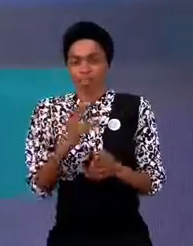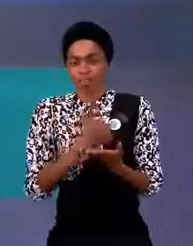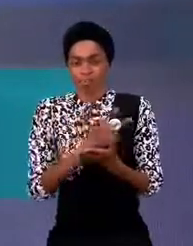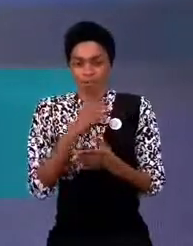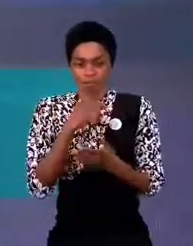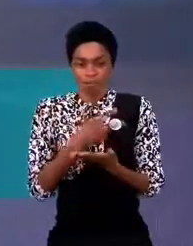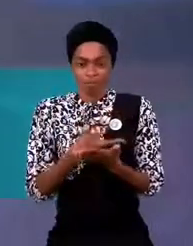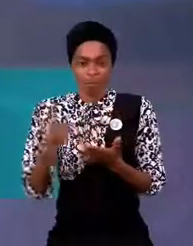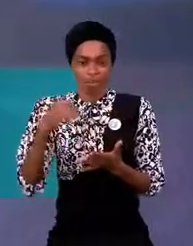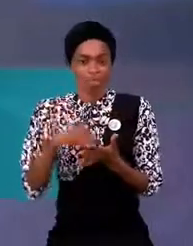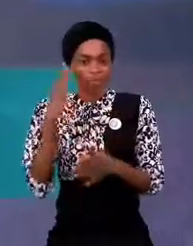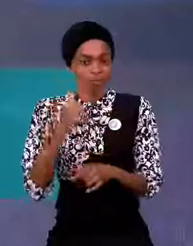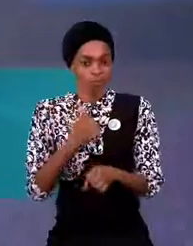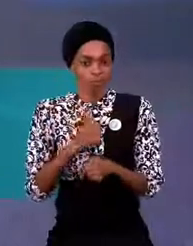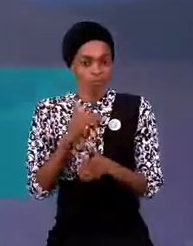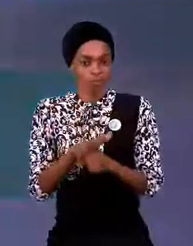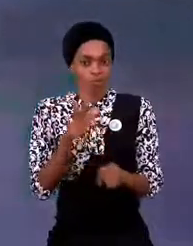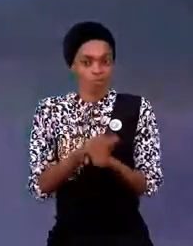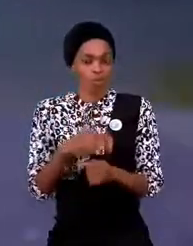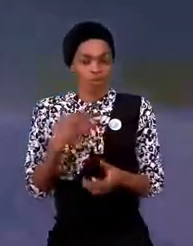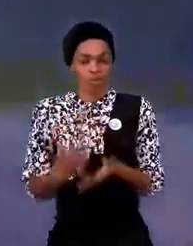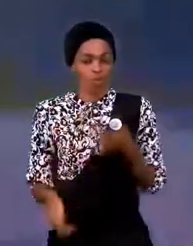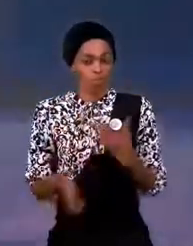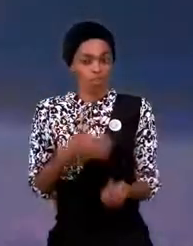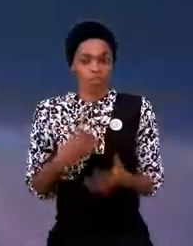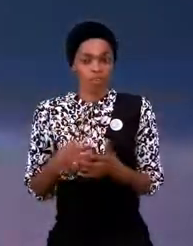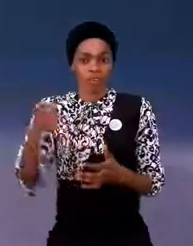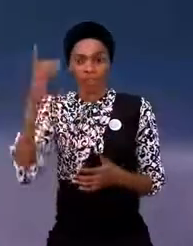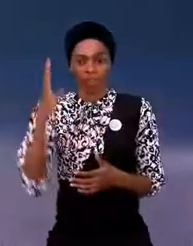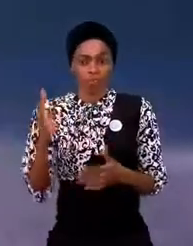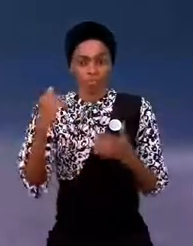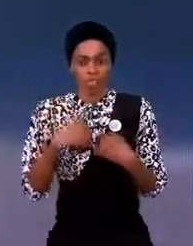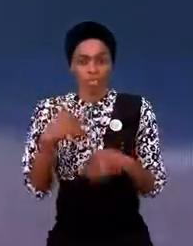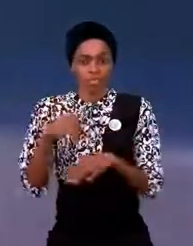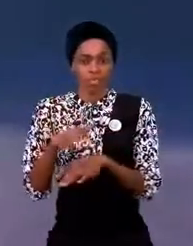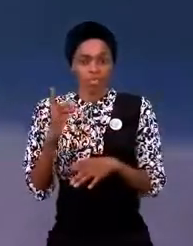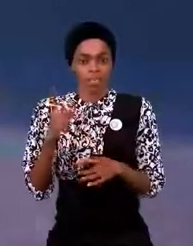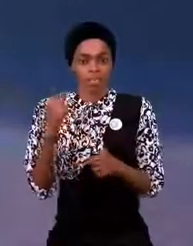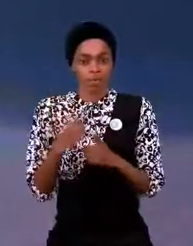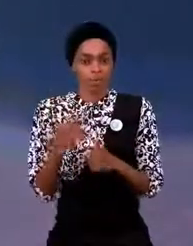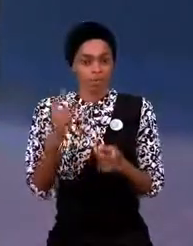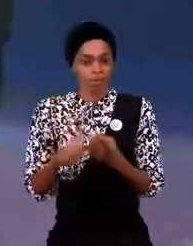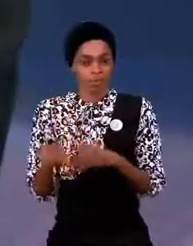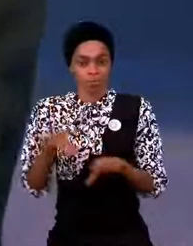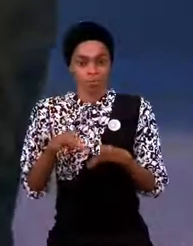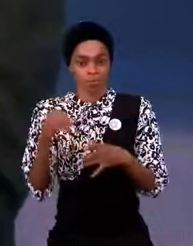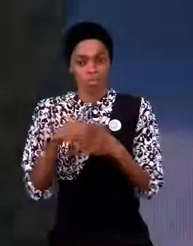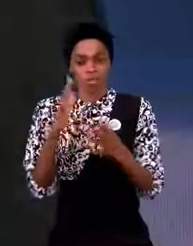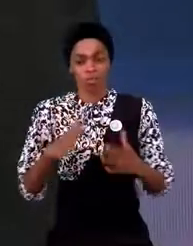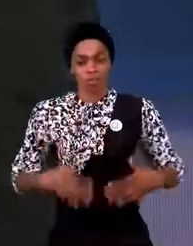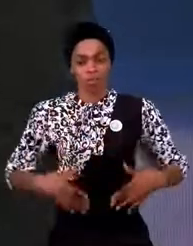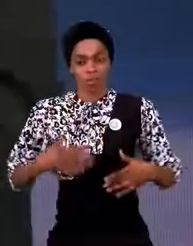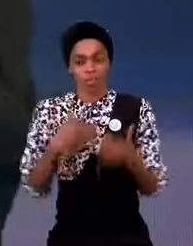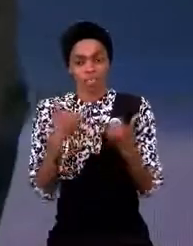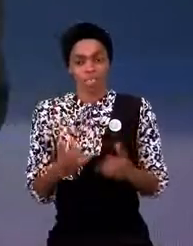envoyé faire dans ta vie. Et ce soir, c'est ta soirée. La parole va entrer